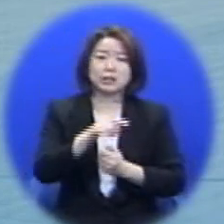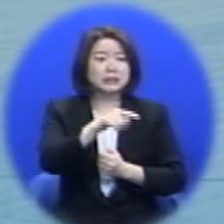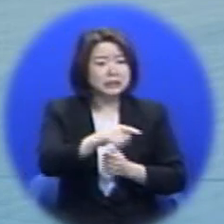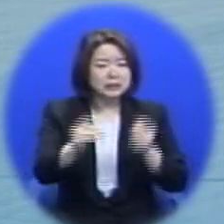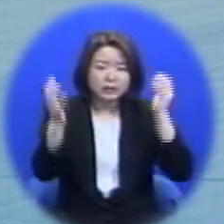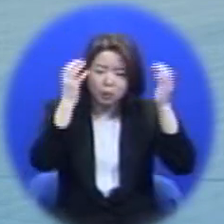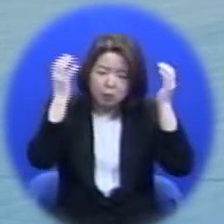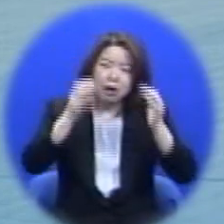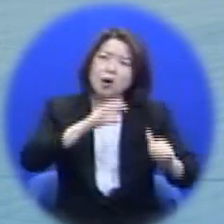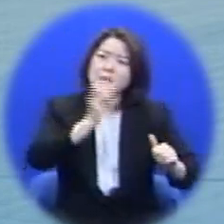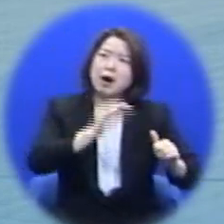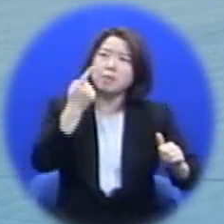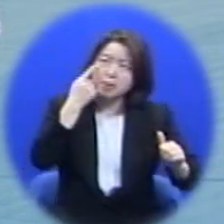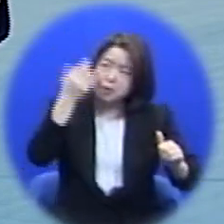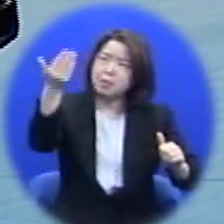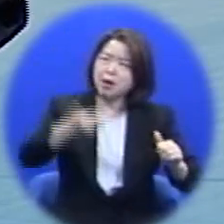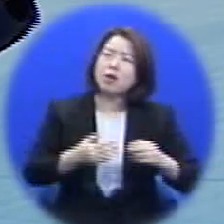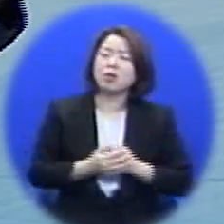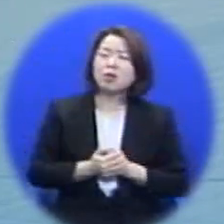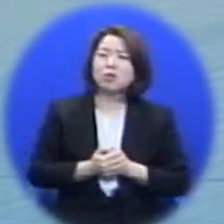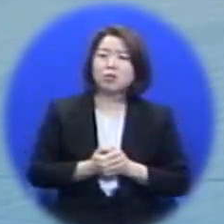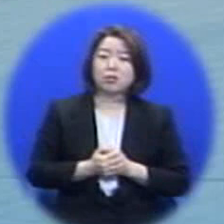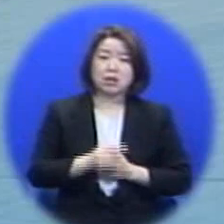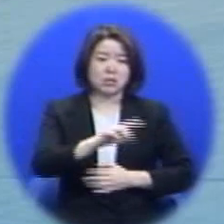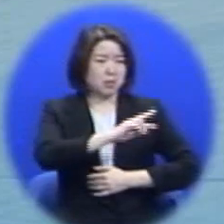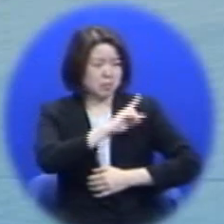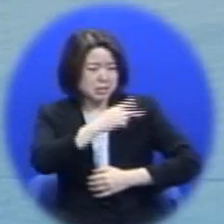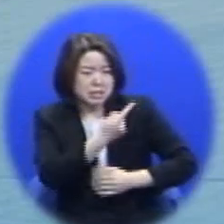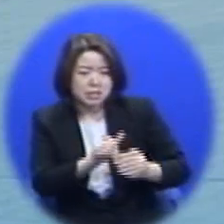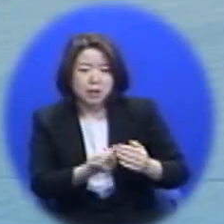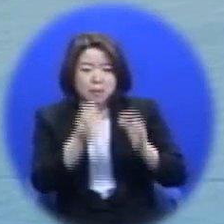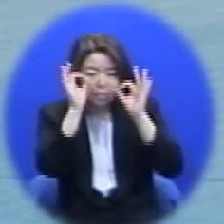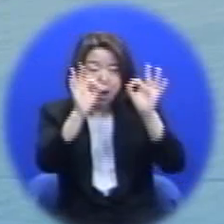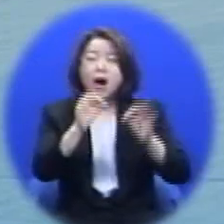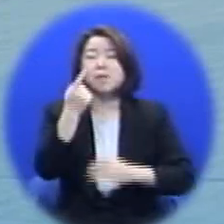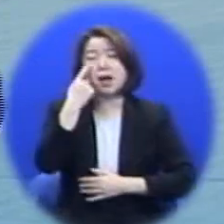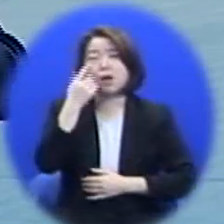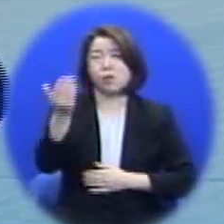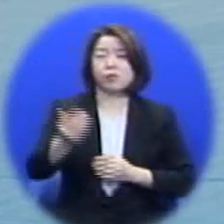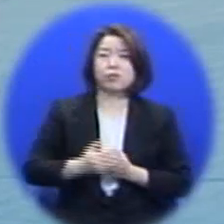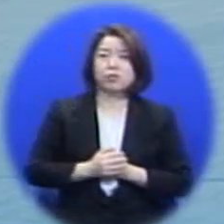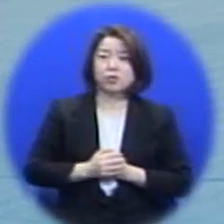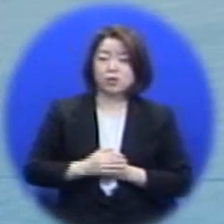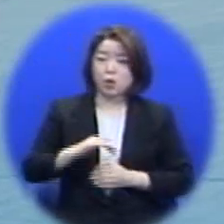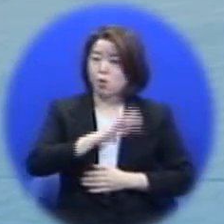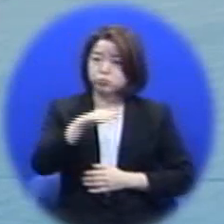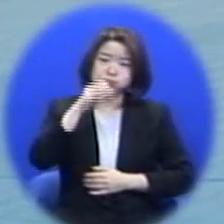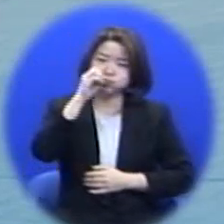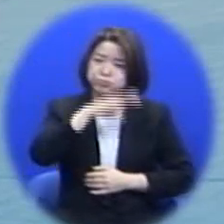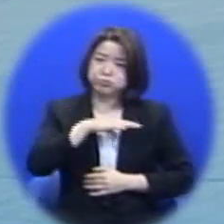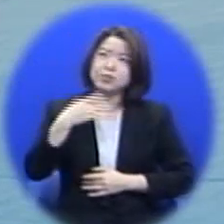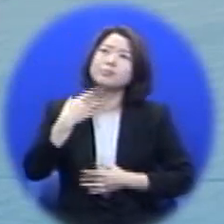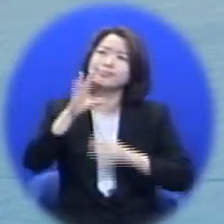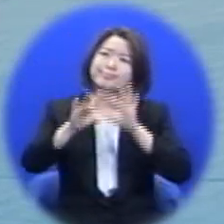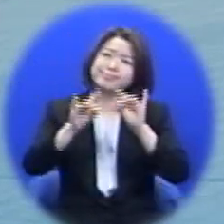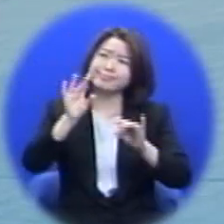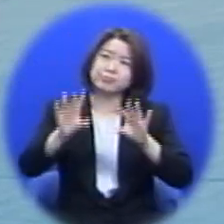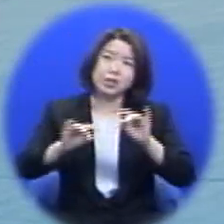보십시오. 일어나고 있는 저 많은 이단들을 보십시오. 우리가 괜히 이렇게 메말랐겠냐